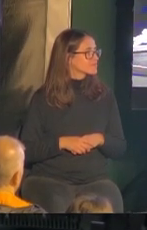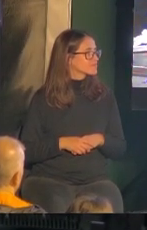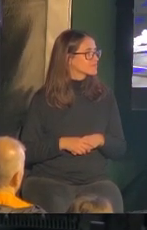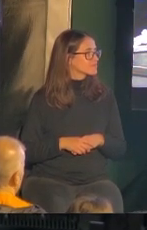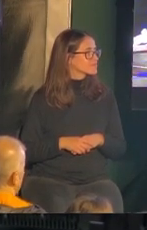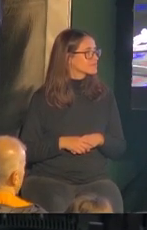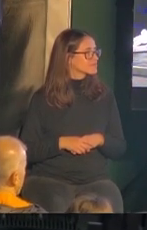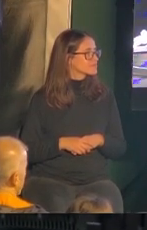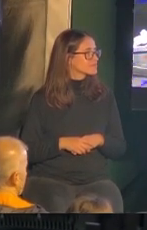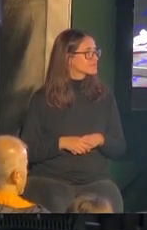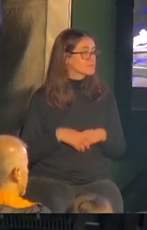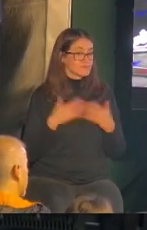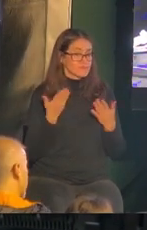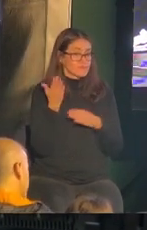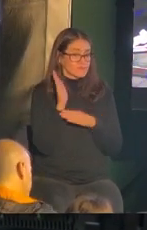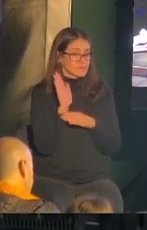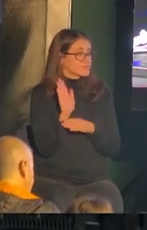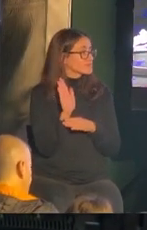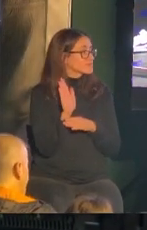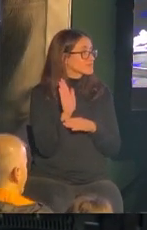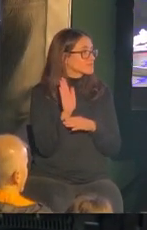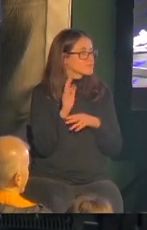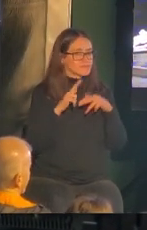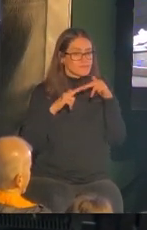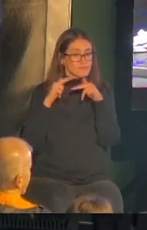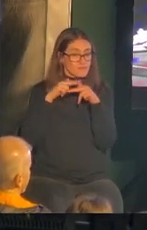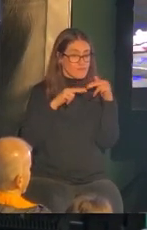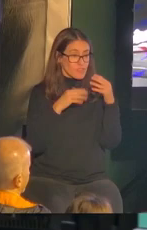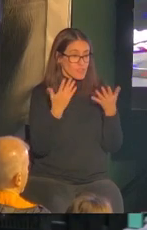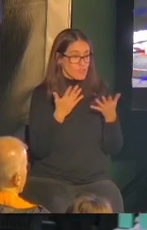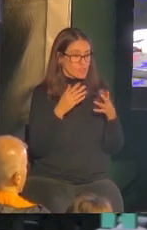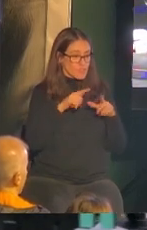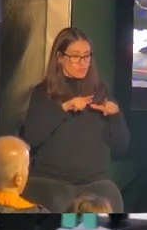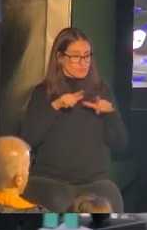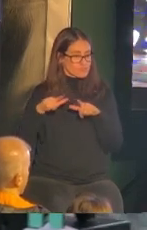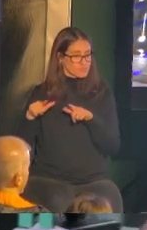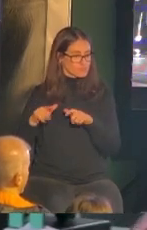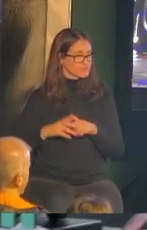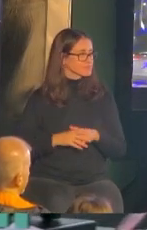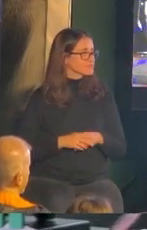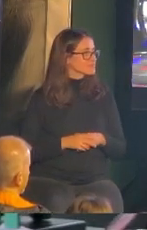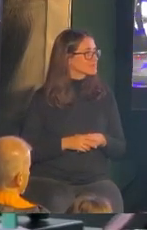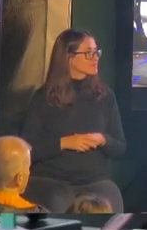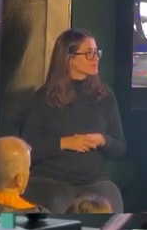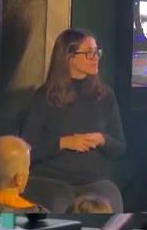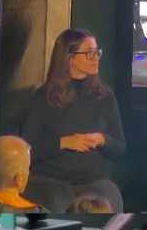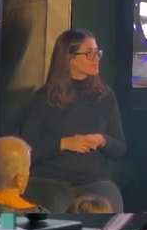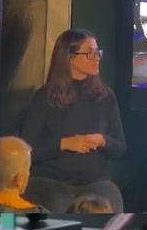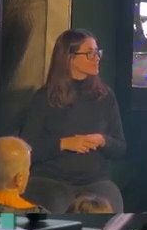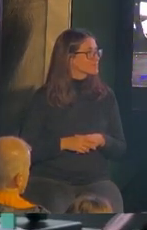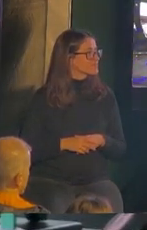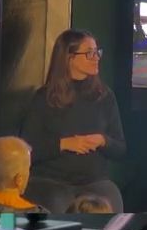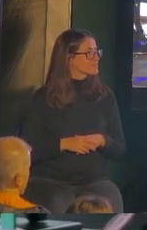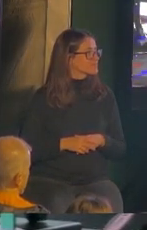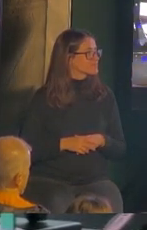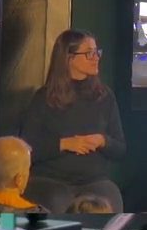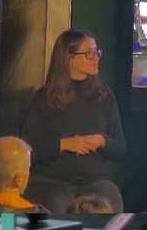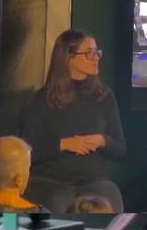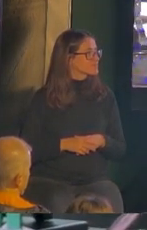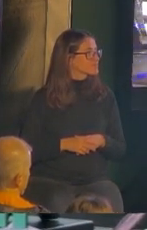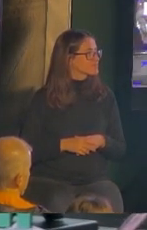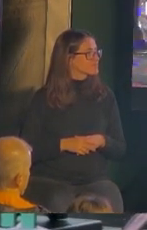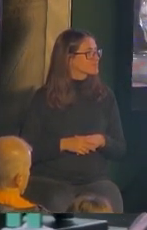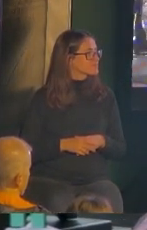Ara us ensenyaré ja quasi bé el muntatge dels tres final. I m'hauràs d'ajudar.